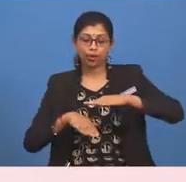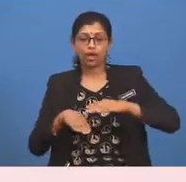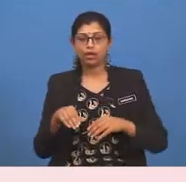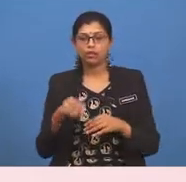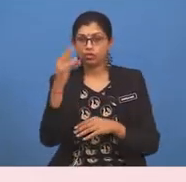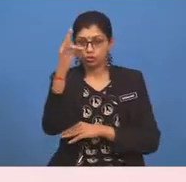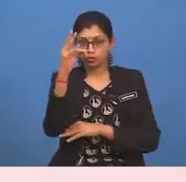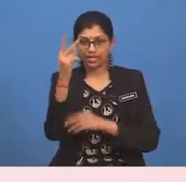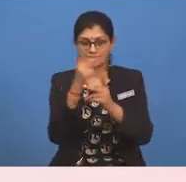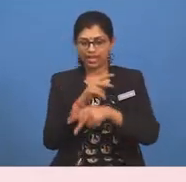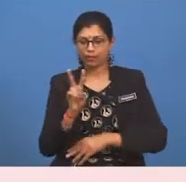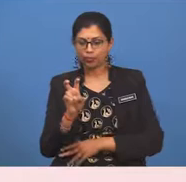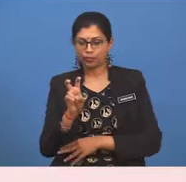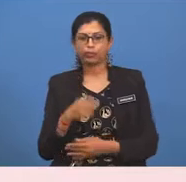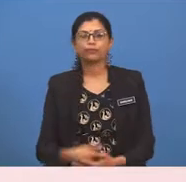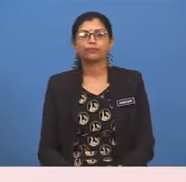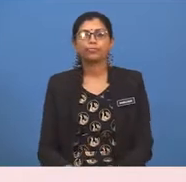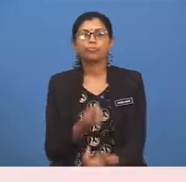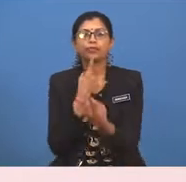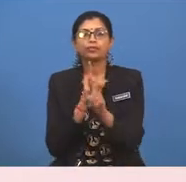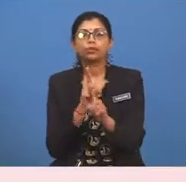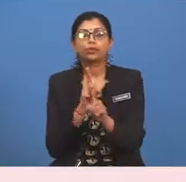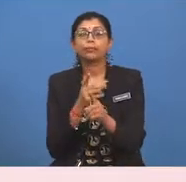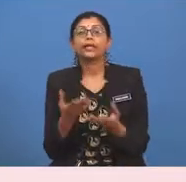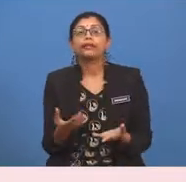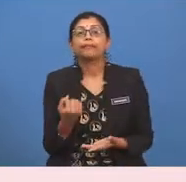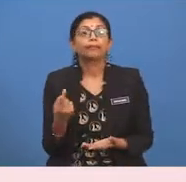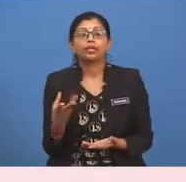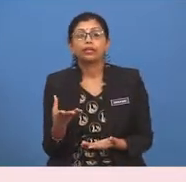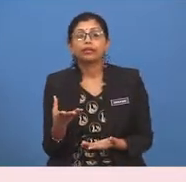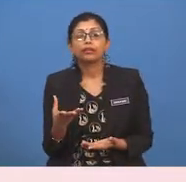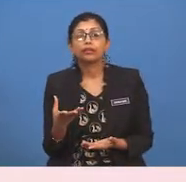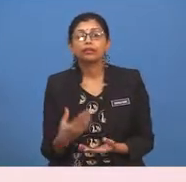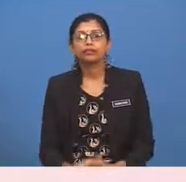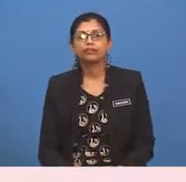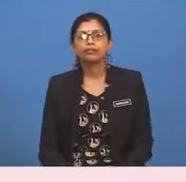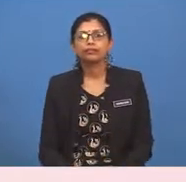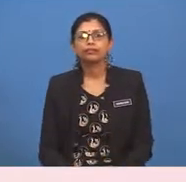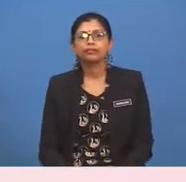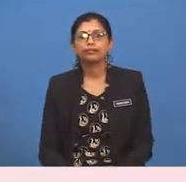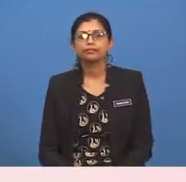Bagaimana jawapannya, murid-murid? Boleh cikgu tahu tak?